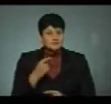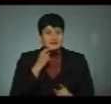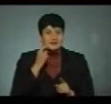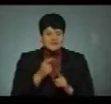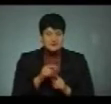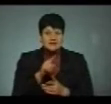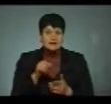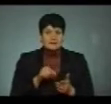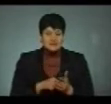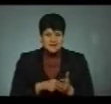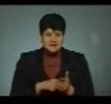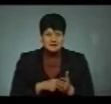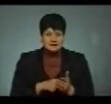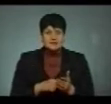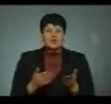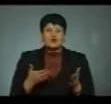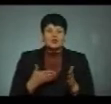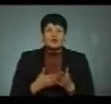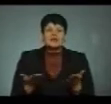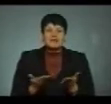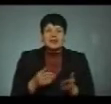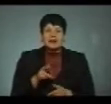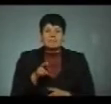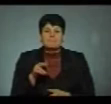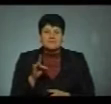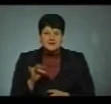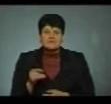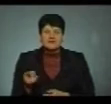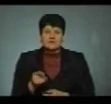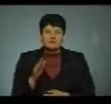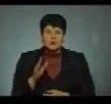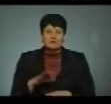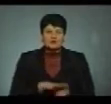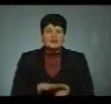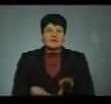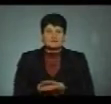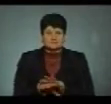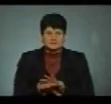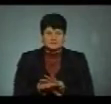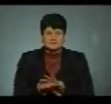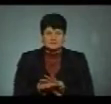відповідь на таке питання. До яких пір в Тернополі буде существувати кріпосне право?